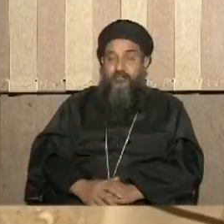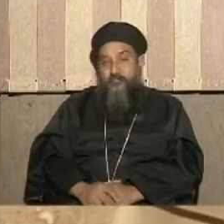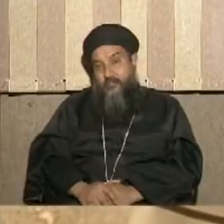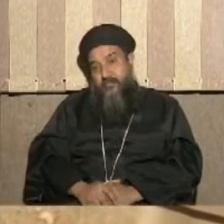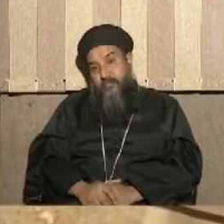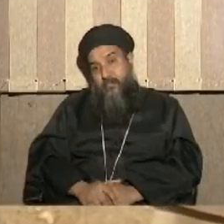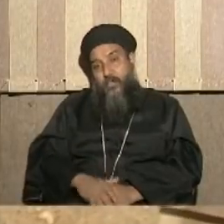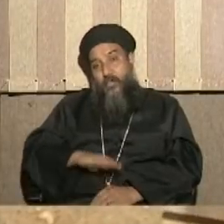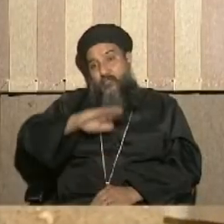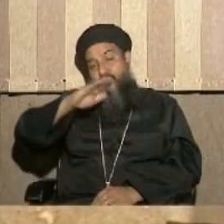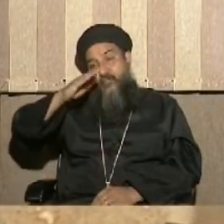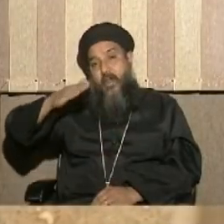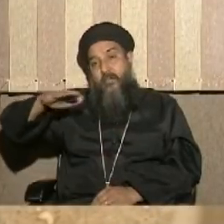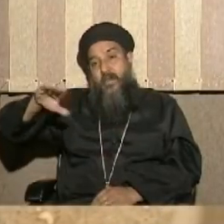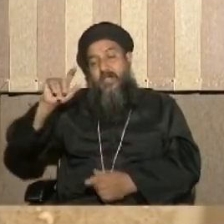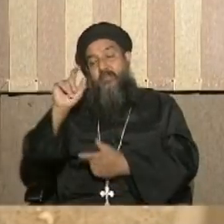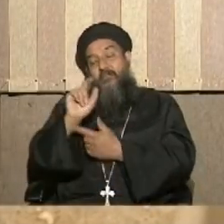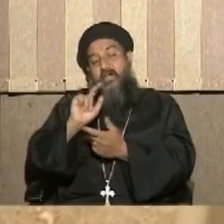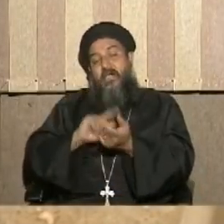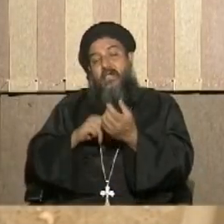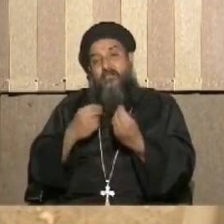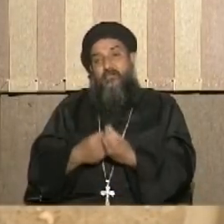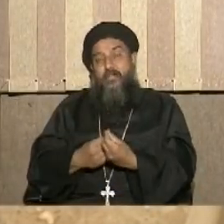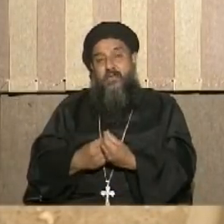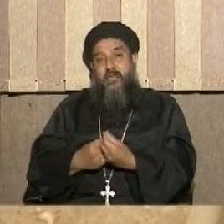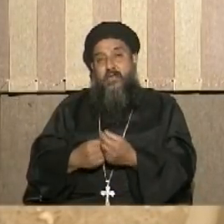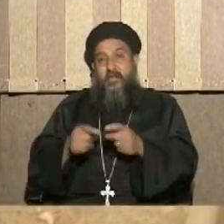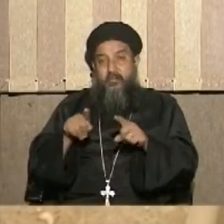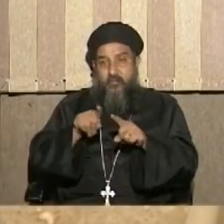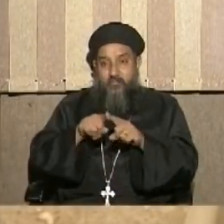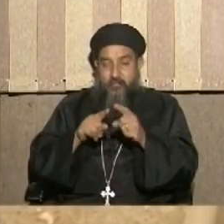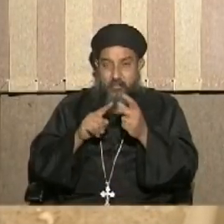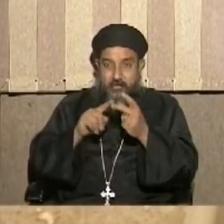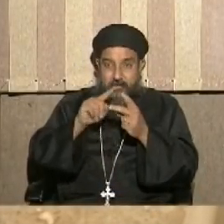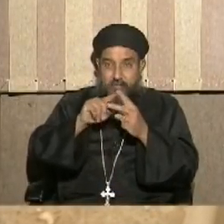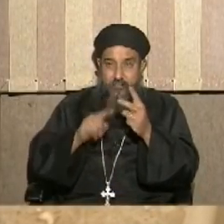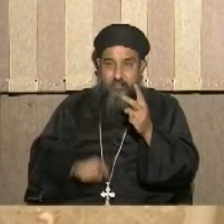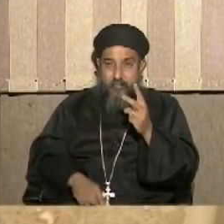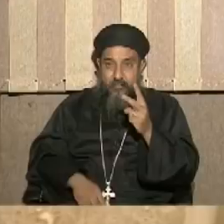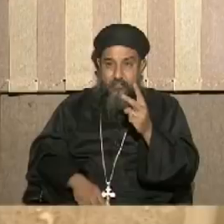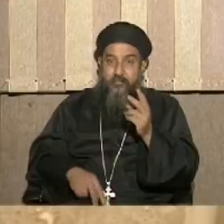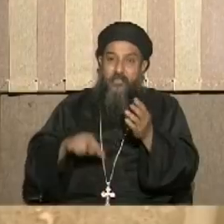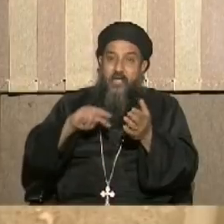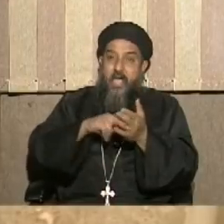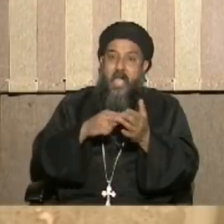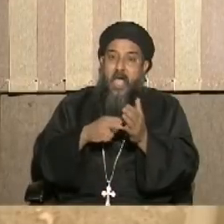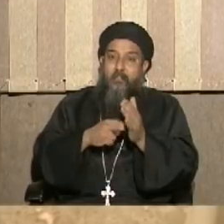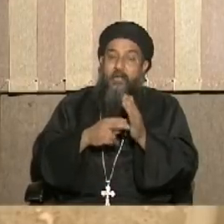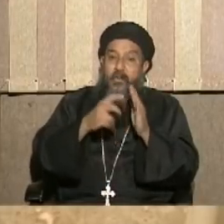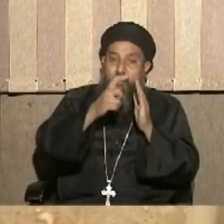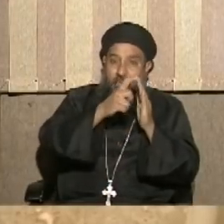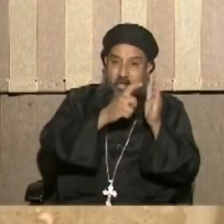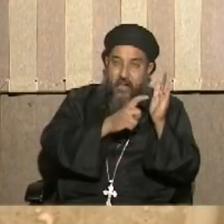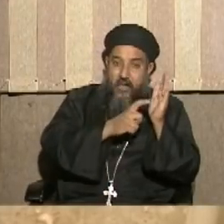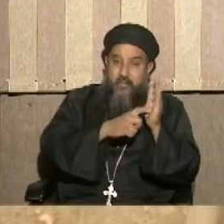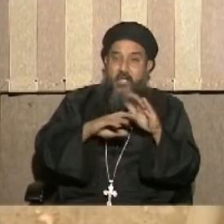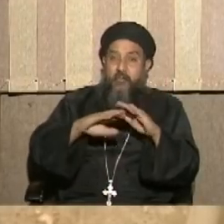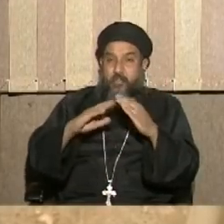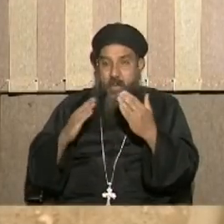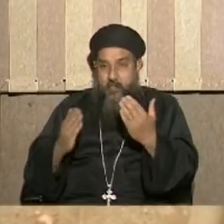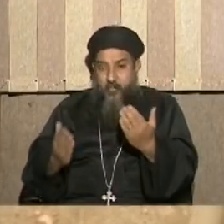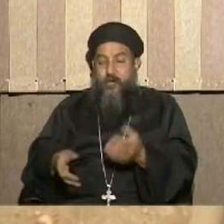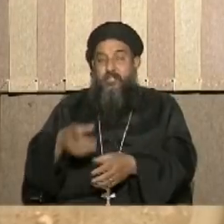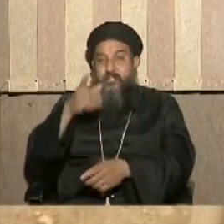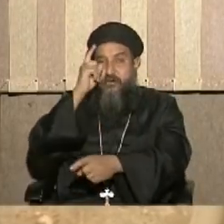ماكسيموس ودوماديوس يا ابني عملوا بوصية رب المجد